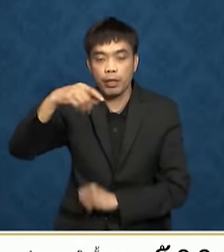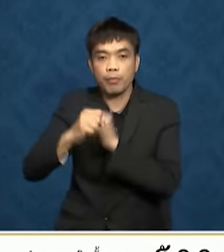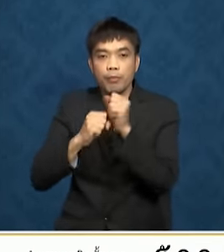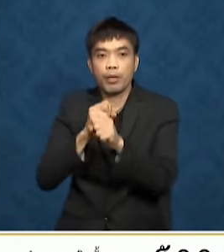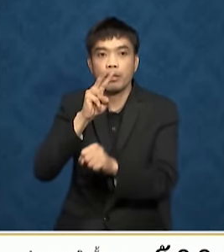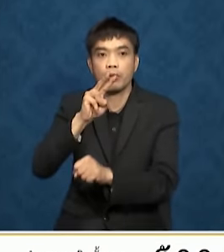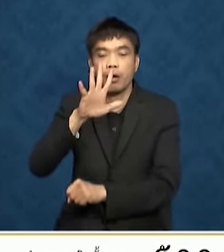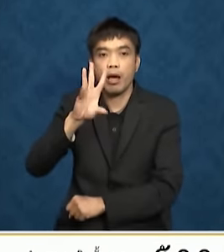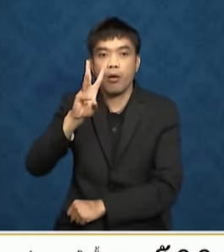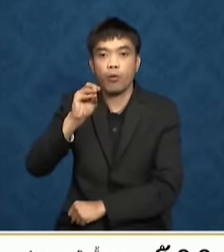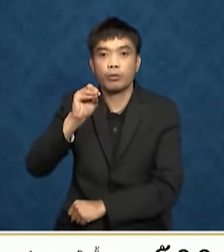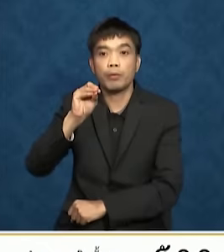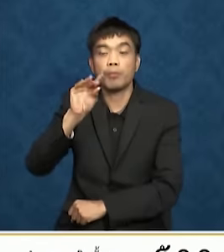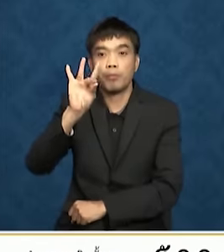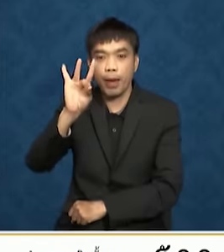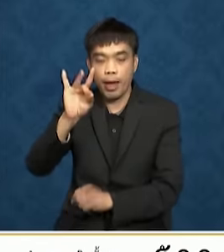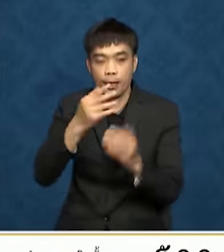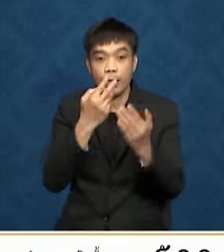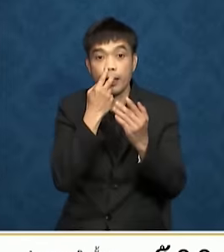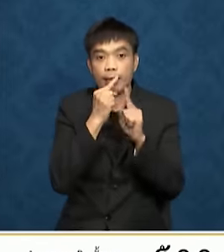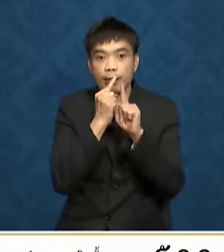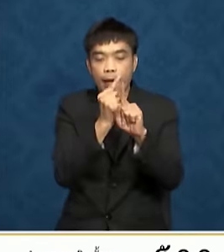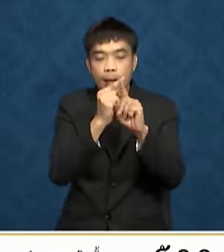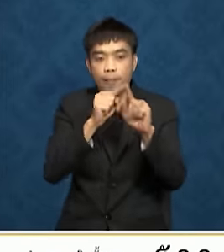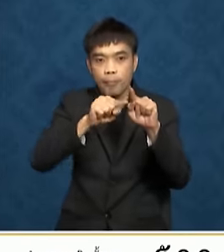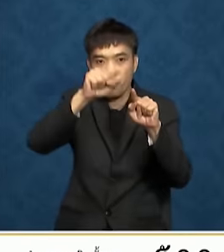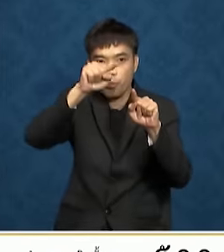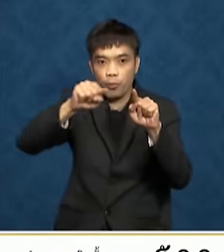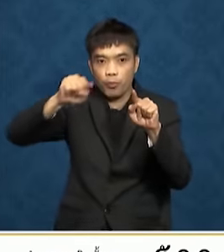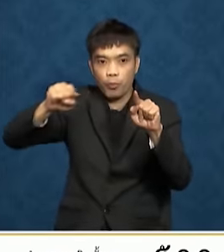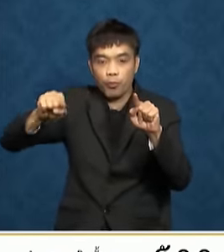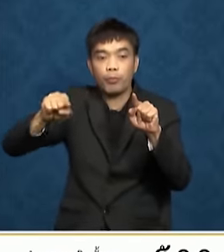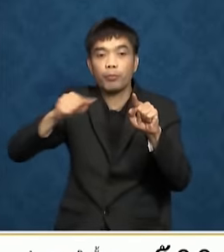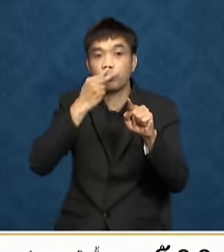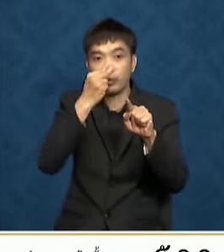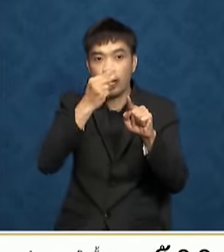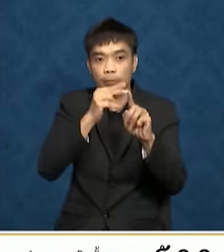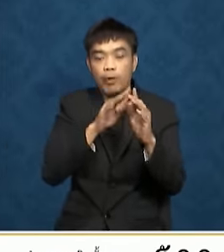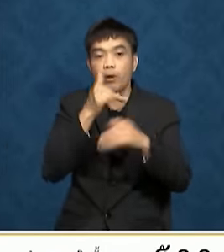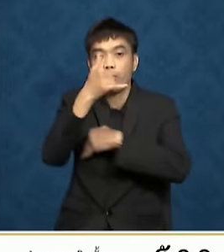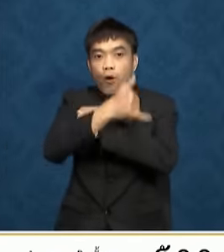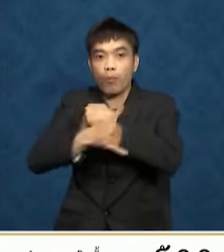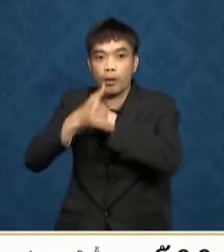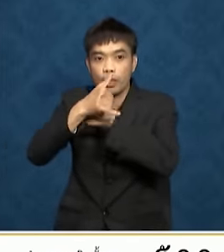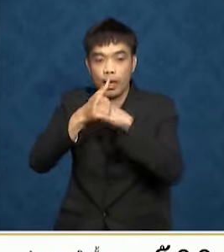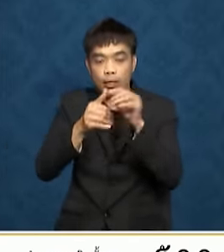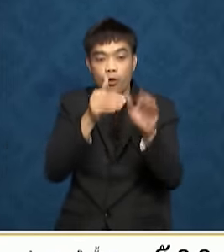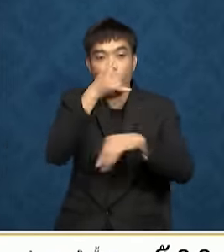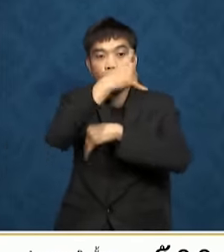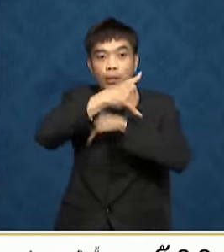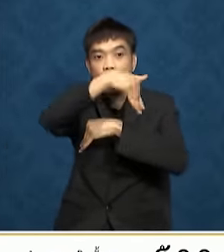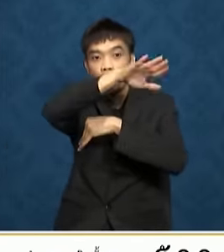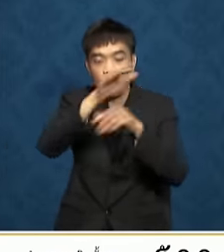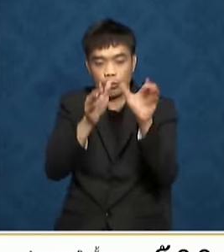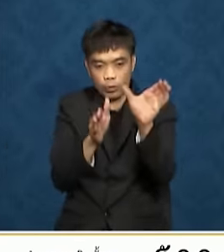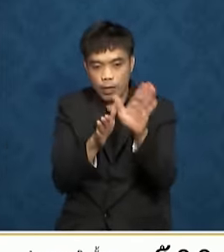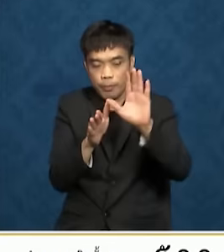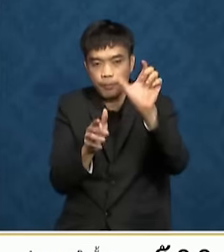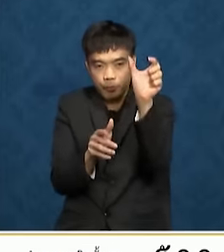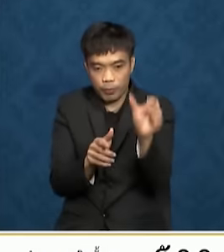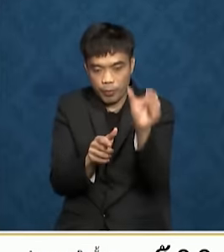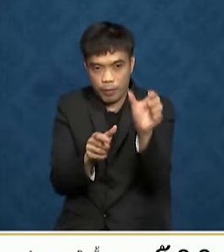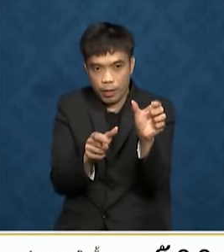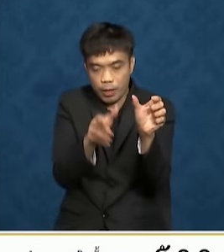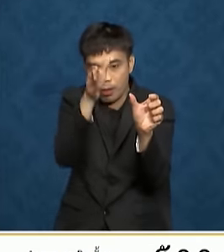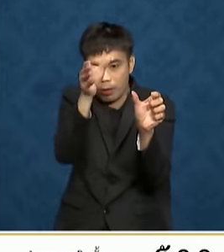หลายสำนักตามภาพเยนะครับซึ่งซ้ายมือสุดก็มาจากต่างประเทศตรงกลางเนี่ยมาจากหน่วยงานรัฐเองขวาสุด